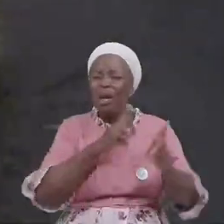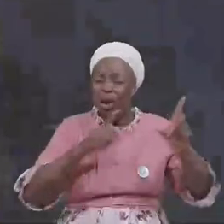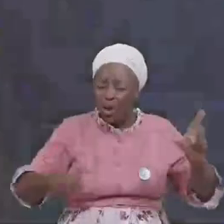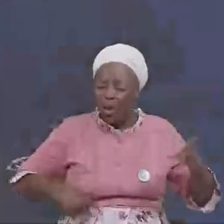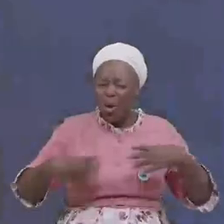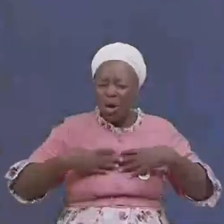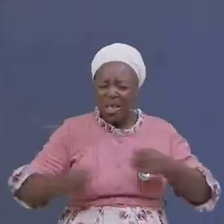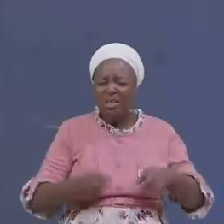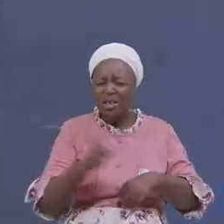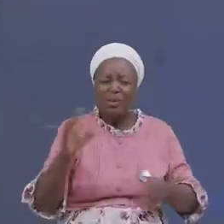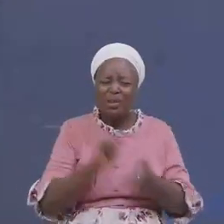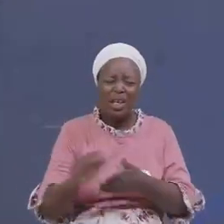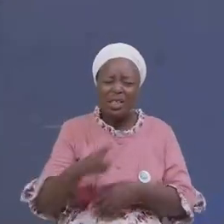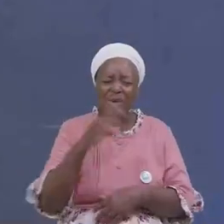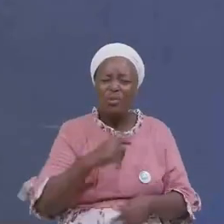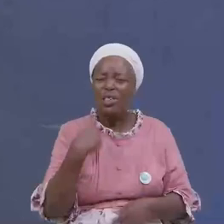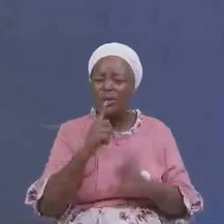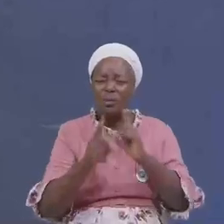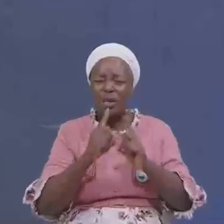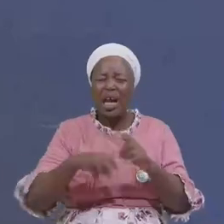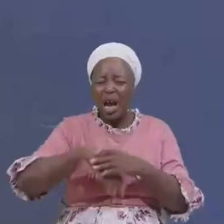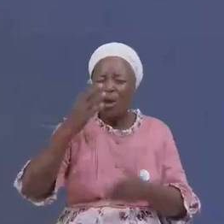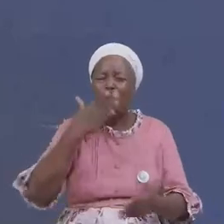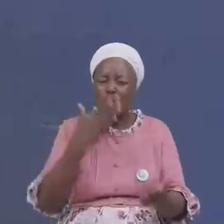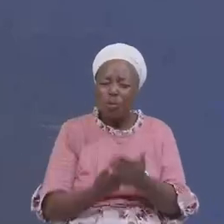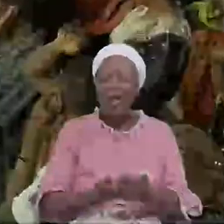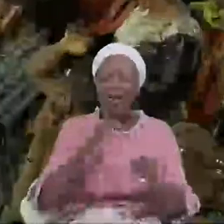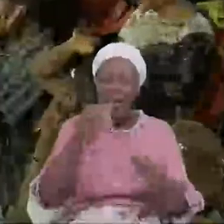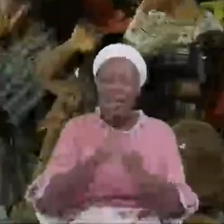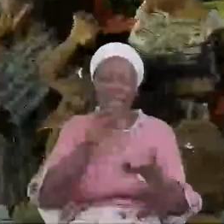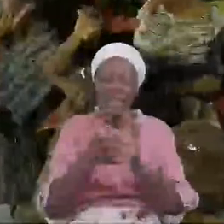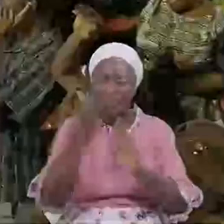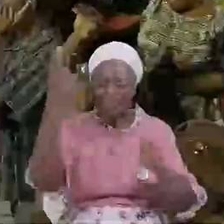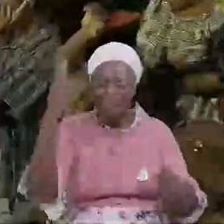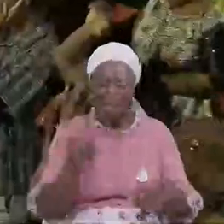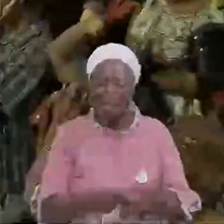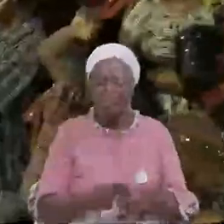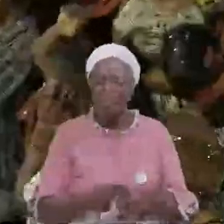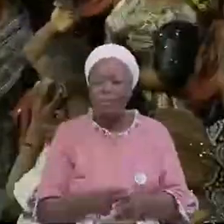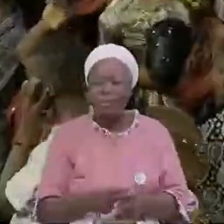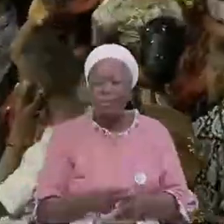Guéris-les et qu'ils parlent clairement au nom de Jésus.